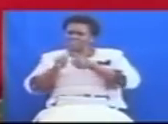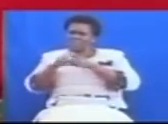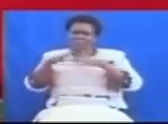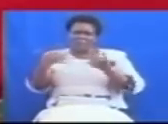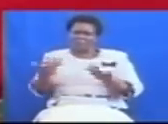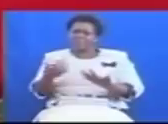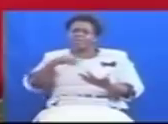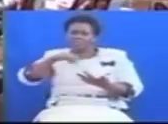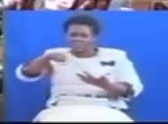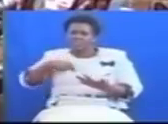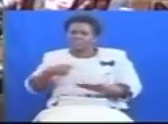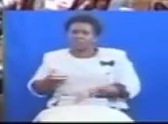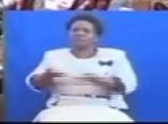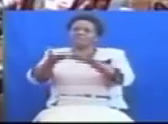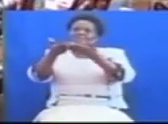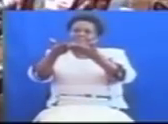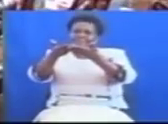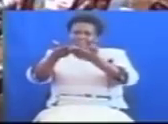hili.